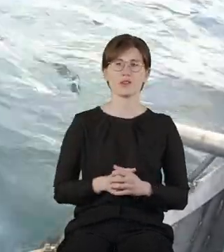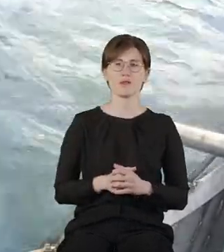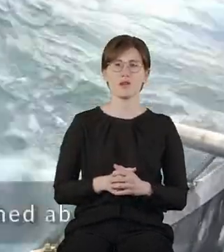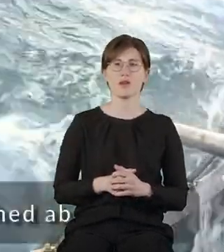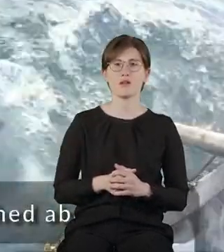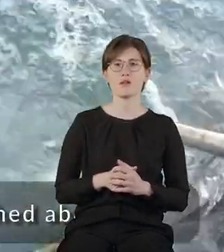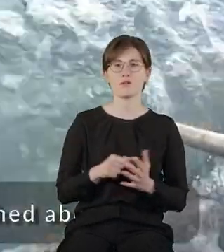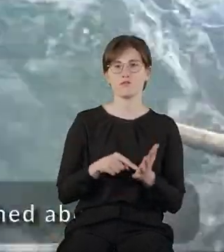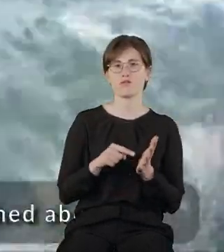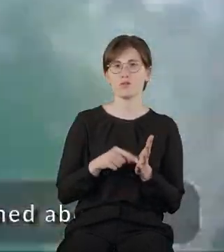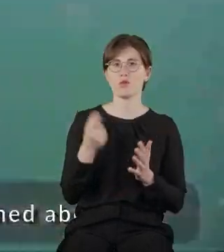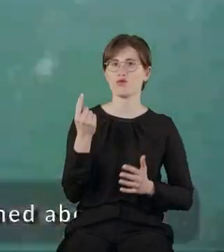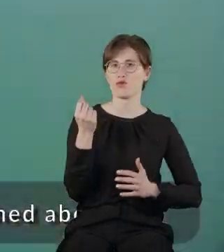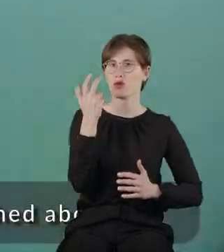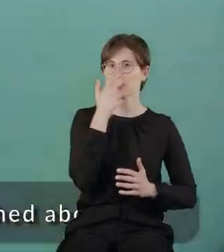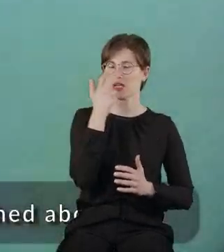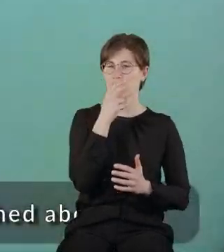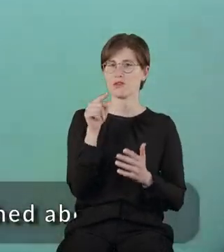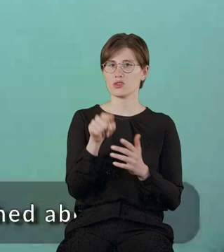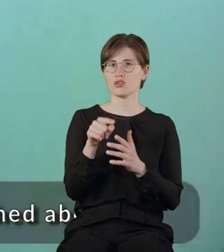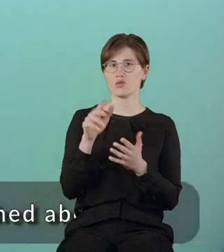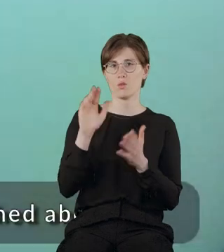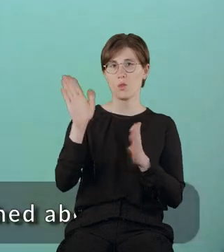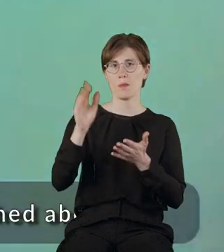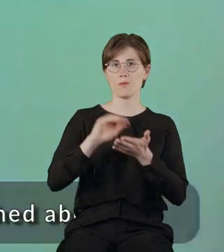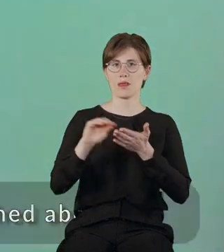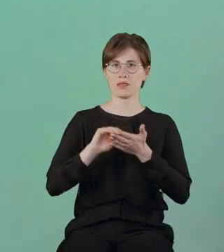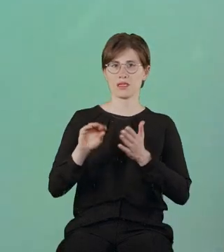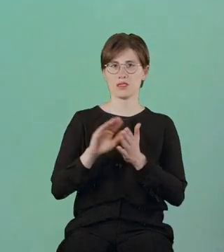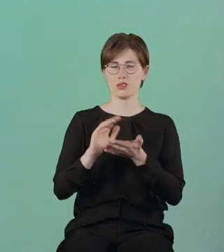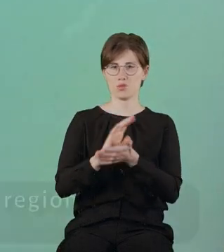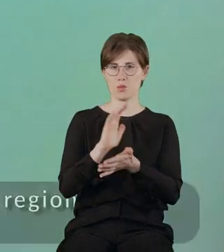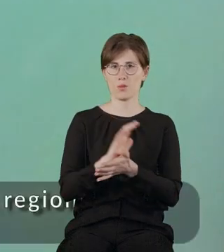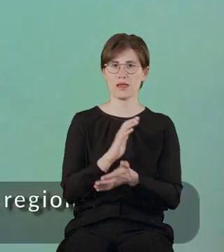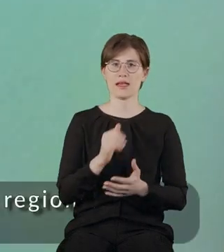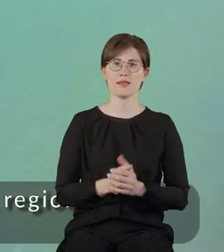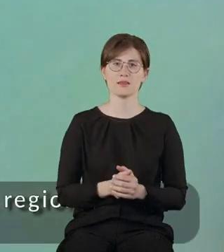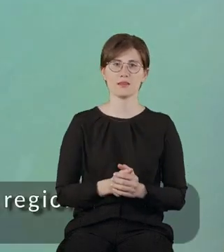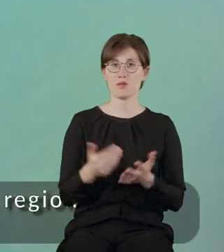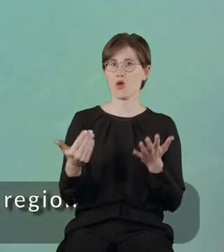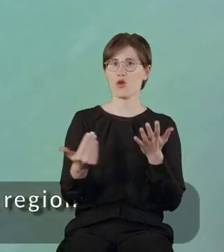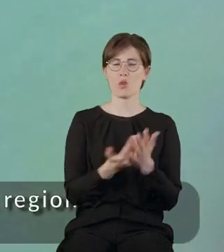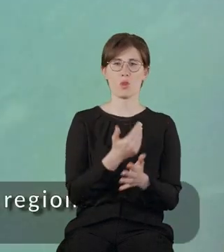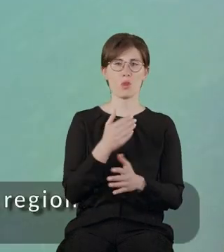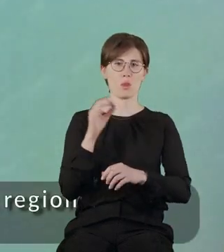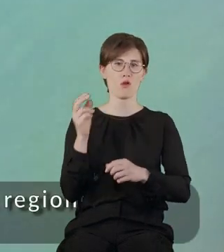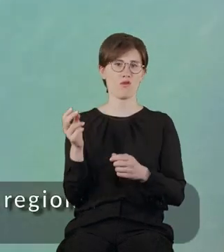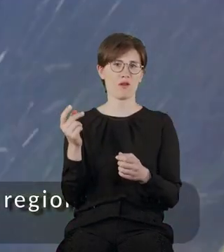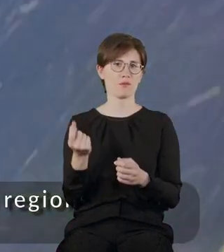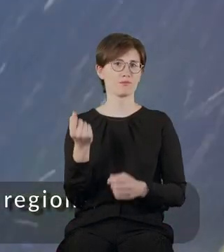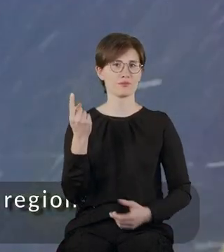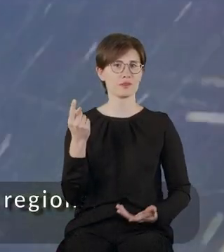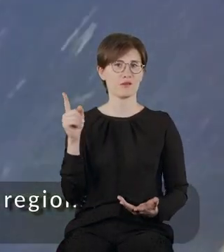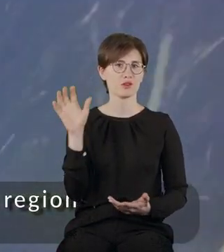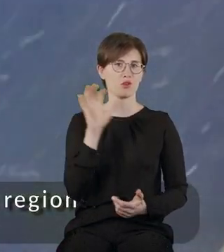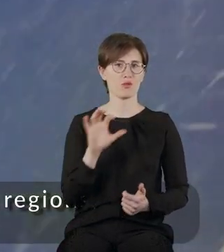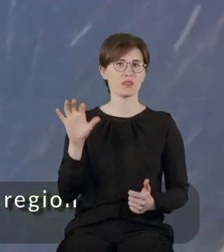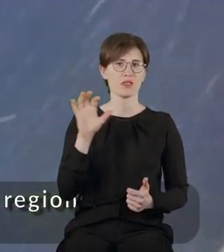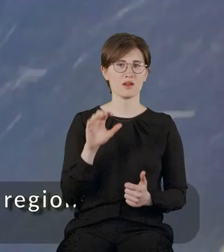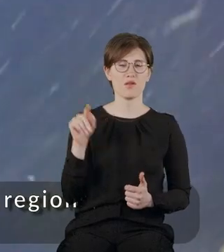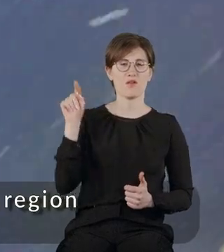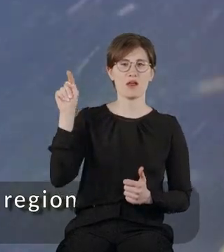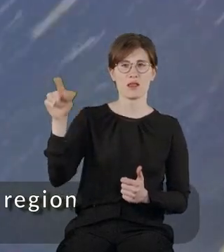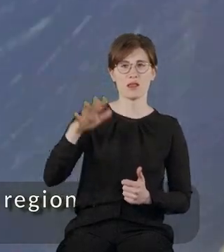trochę ciekawe, że powstała z tego publikacja. Nowe zjawisko, które jest obserwowane w